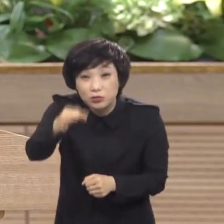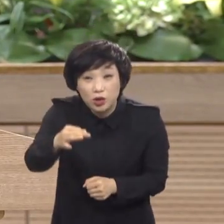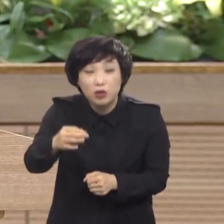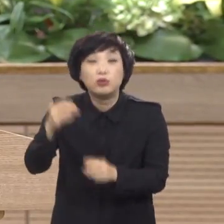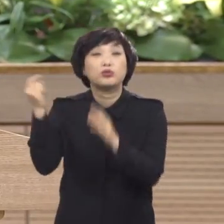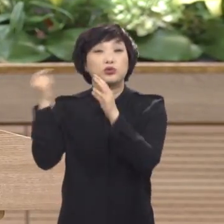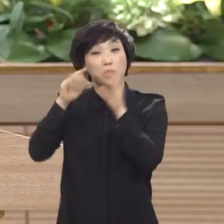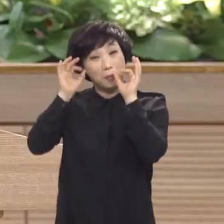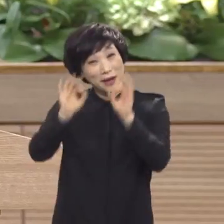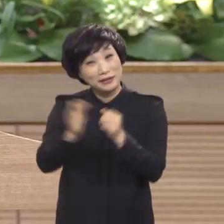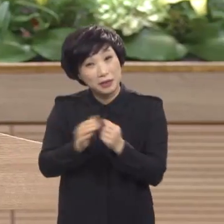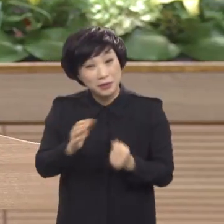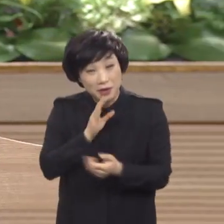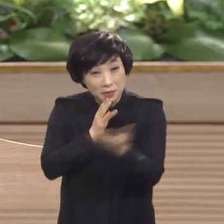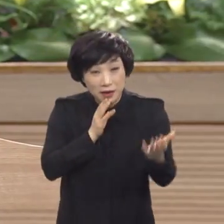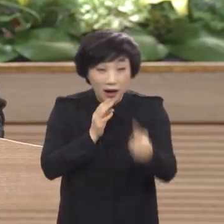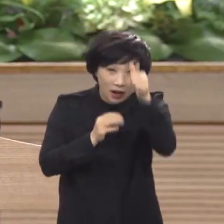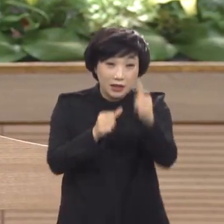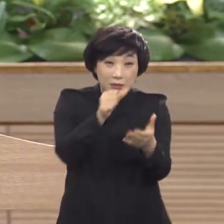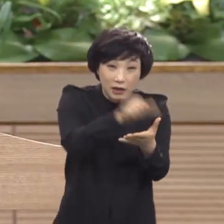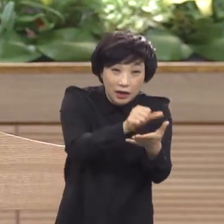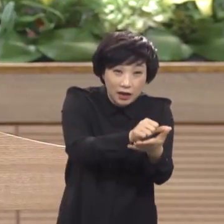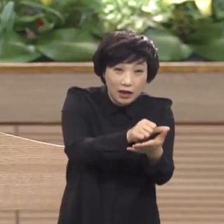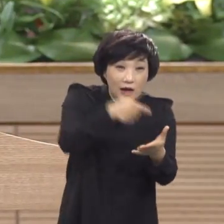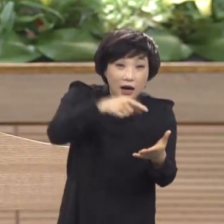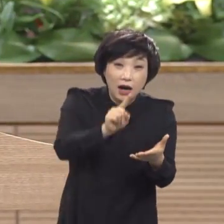거예요. 가인같이 하지 마라.